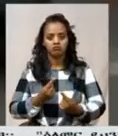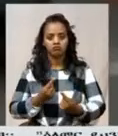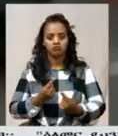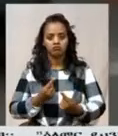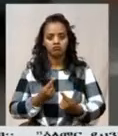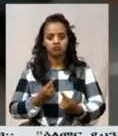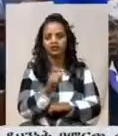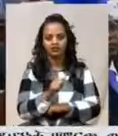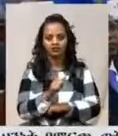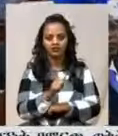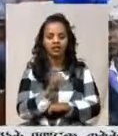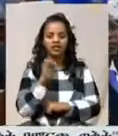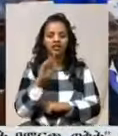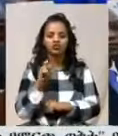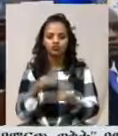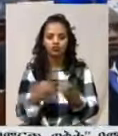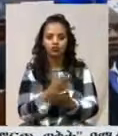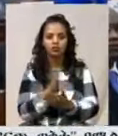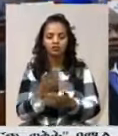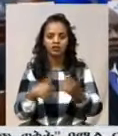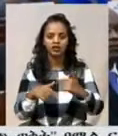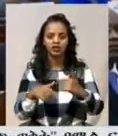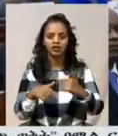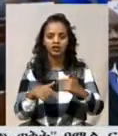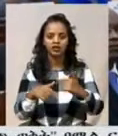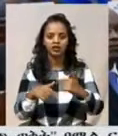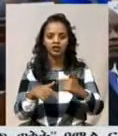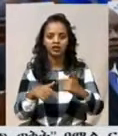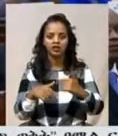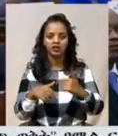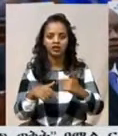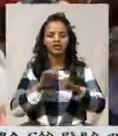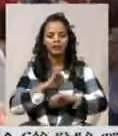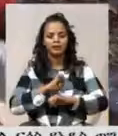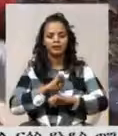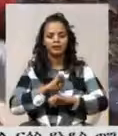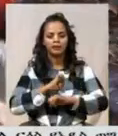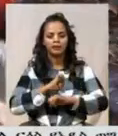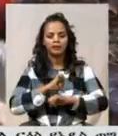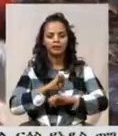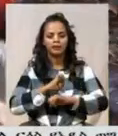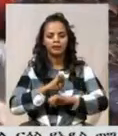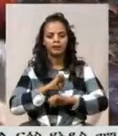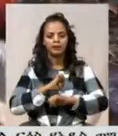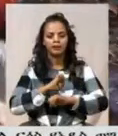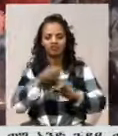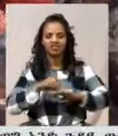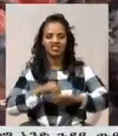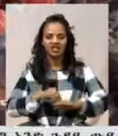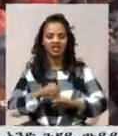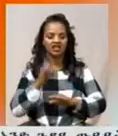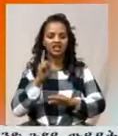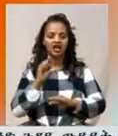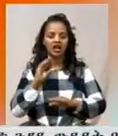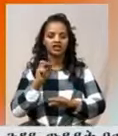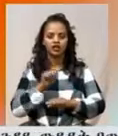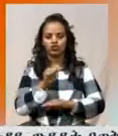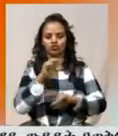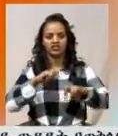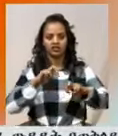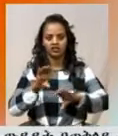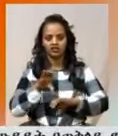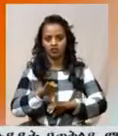አልተገኘም። በኢህአዴግ ውስጥ ለውስጥ እንዲመጣ የሚፈልጉ አካላት ውጭ ካለው ህዝባዊ ቢተኝነት ጋር ተደምሮ በፈጠሩት ጫና ኢህአዴግ ራሱን እንዲፈትሽ